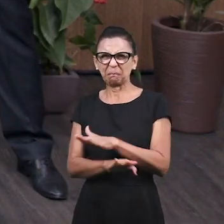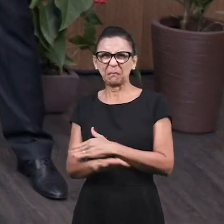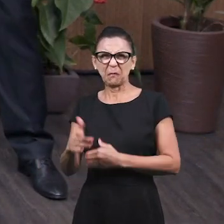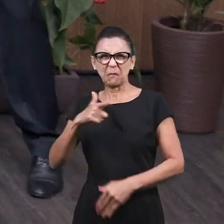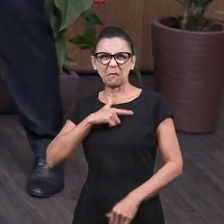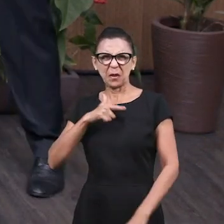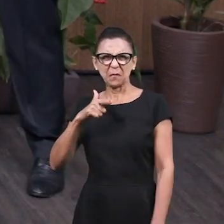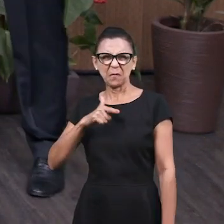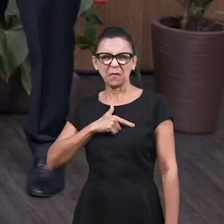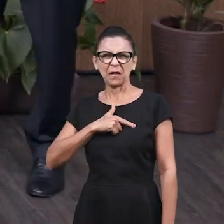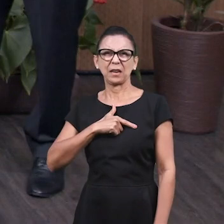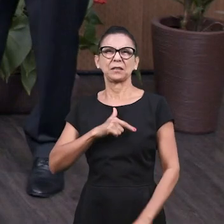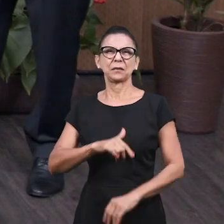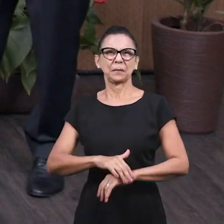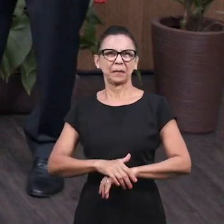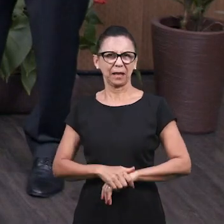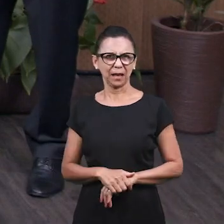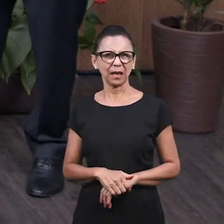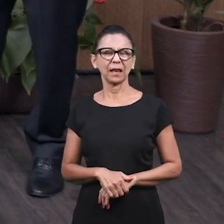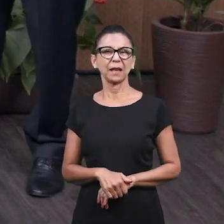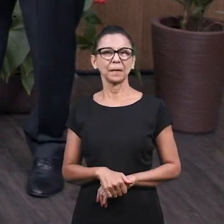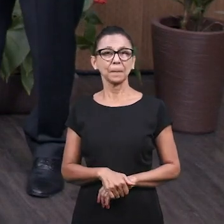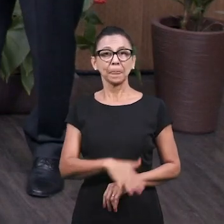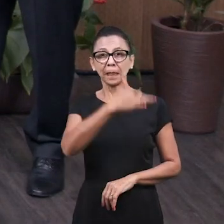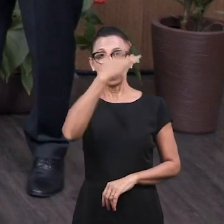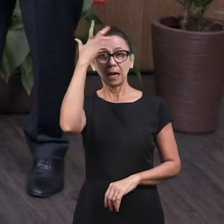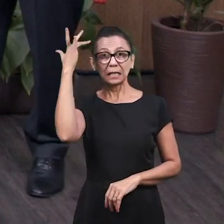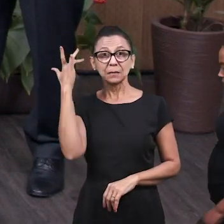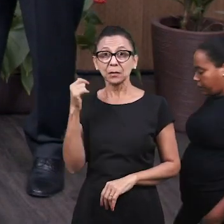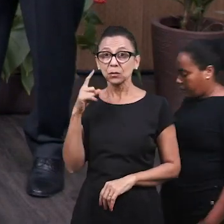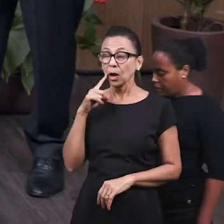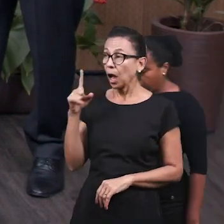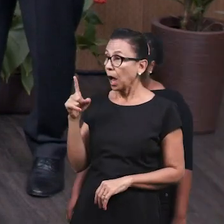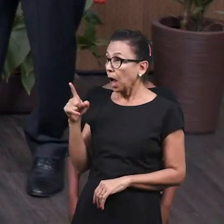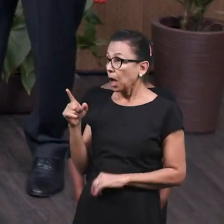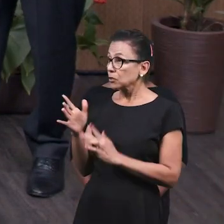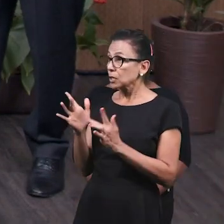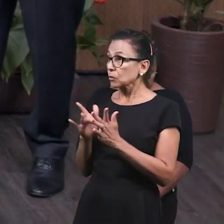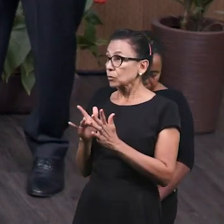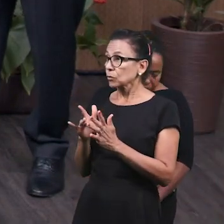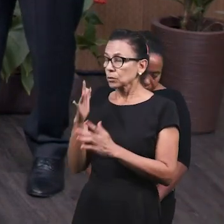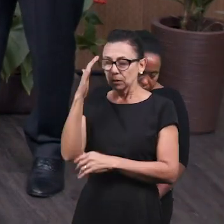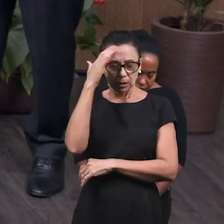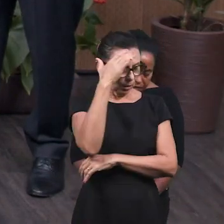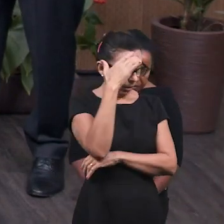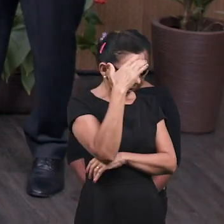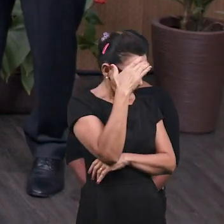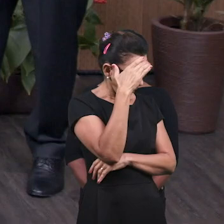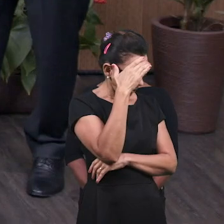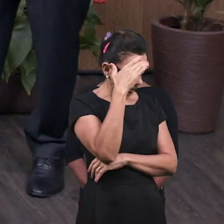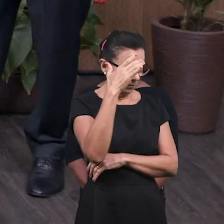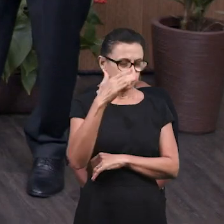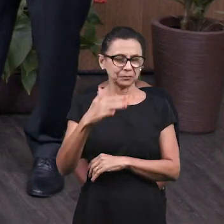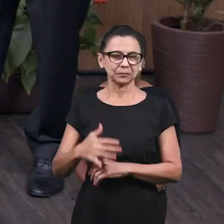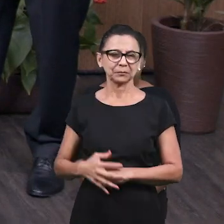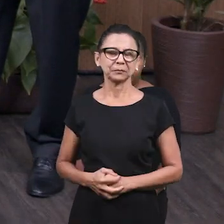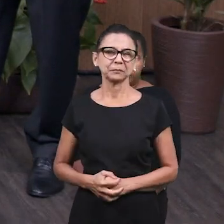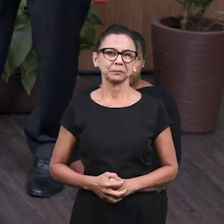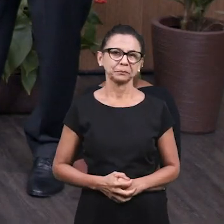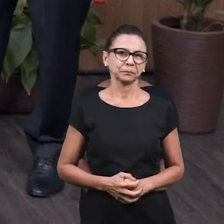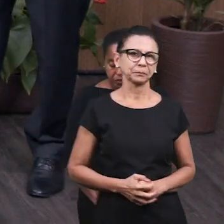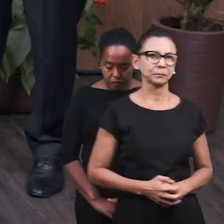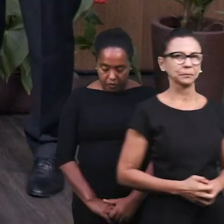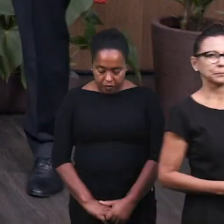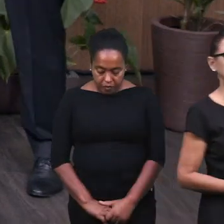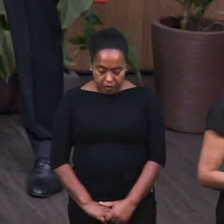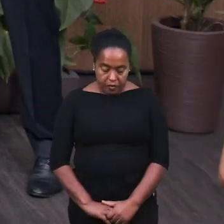он был умолен пред людьми, был презрен. И написано, и мы отвращали от него лицо